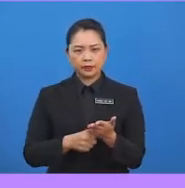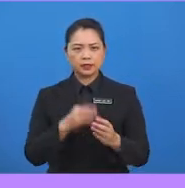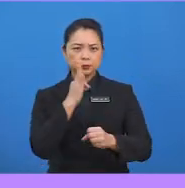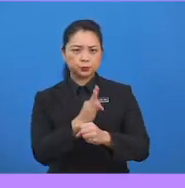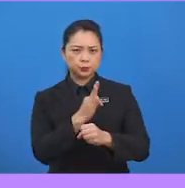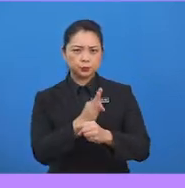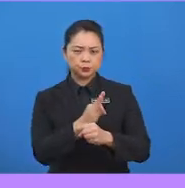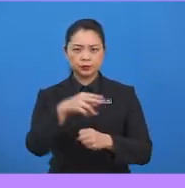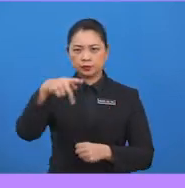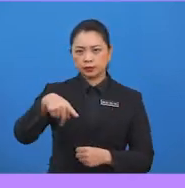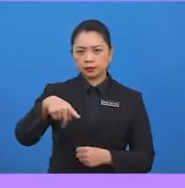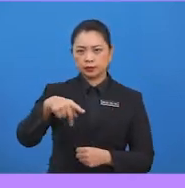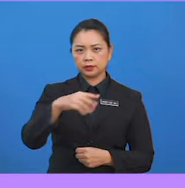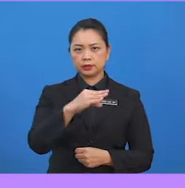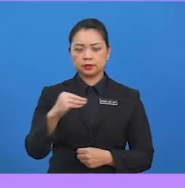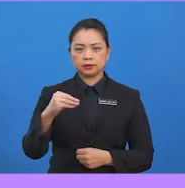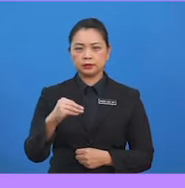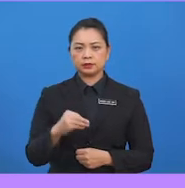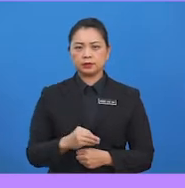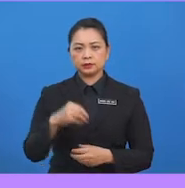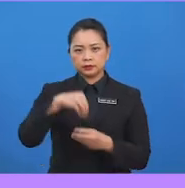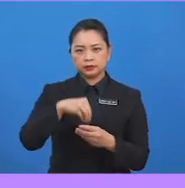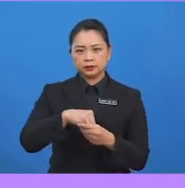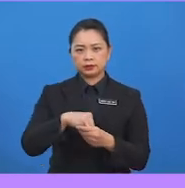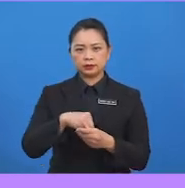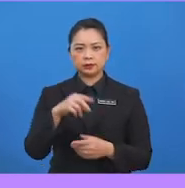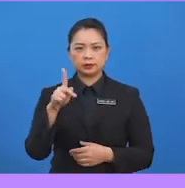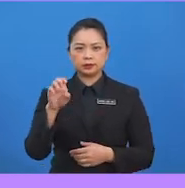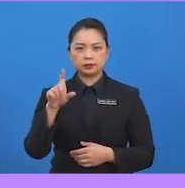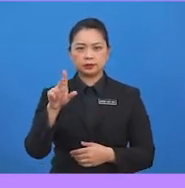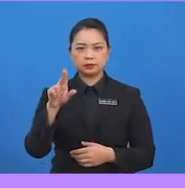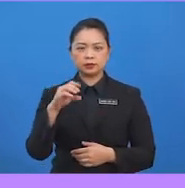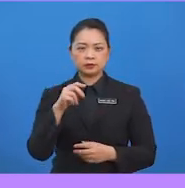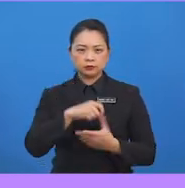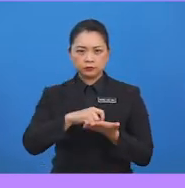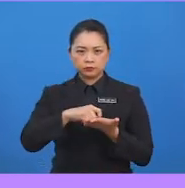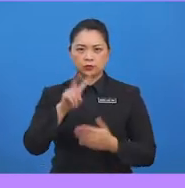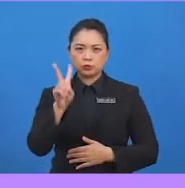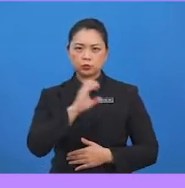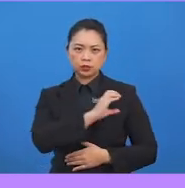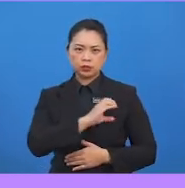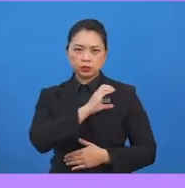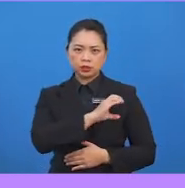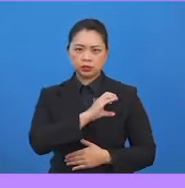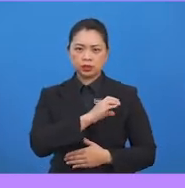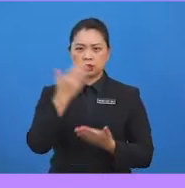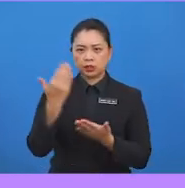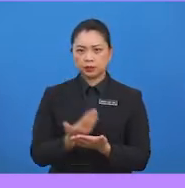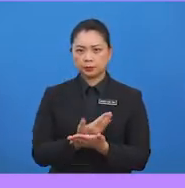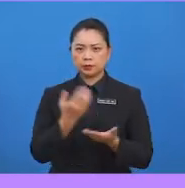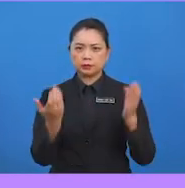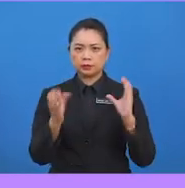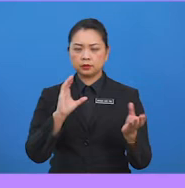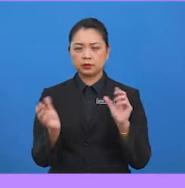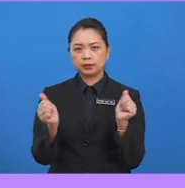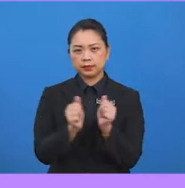peranan atom P dalam keluli? Nyatakan dua ciri-ciri baru keluli berbanding dengan